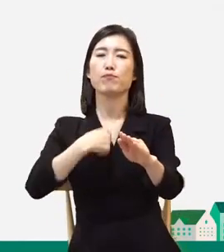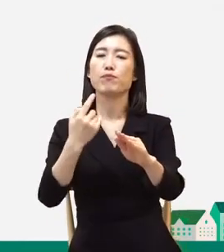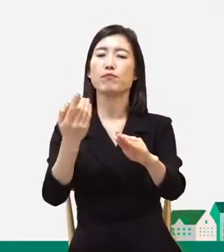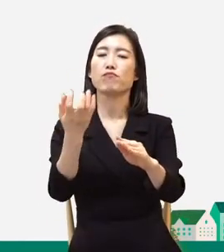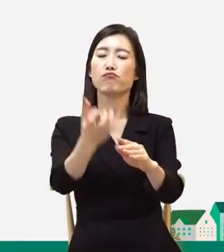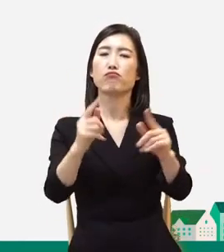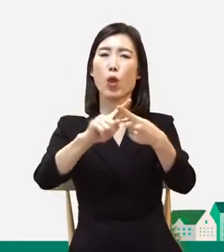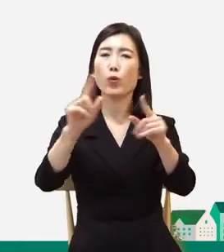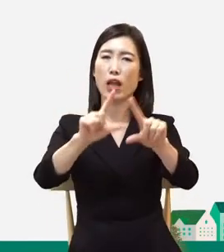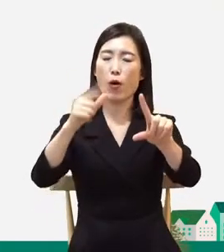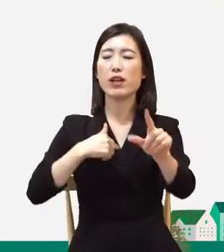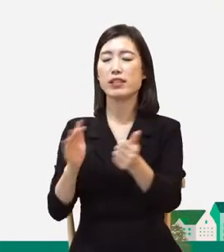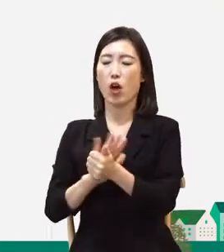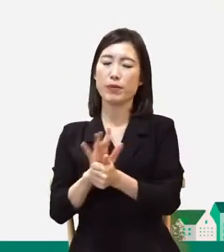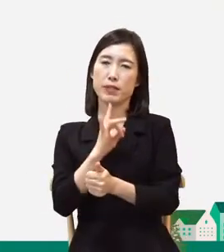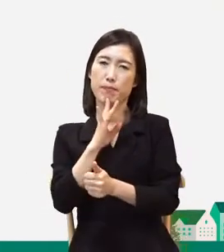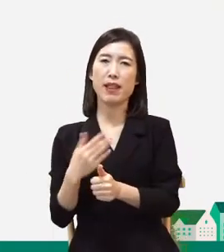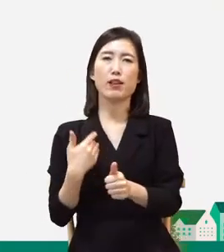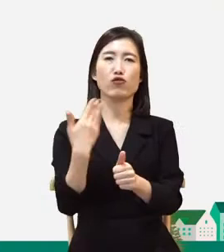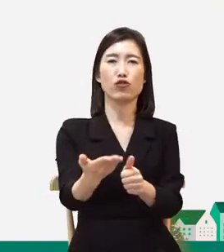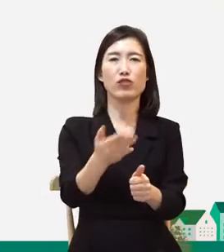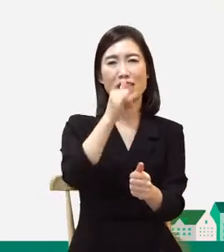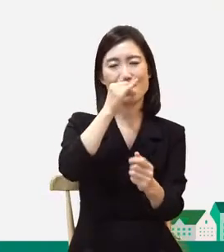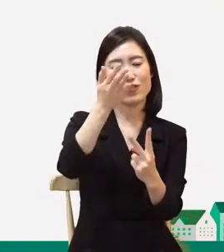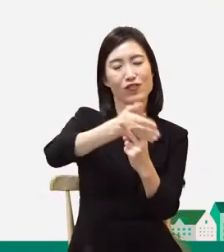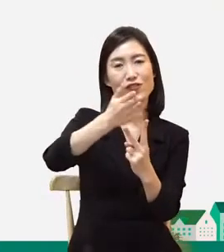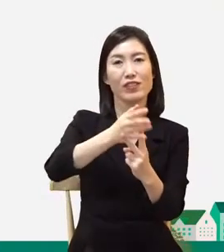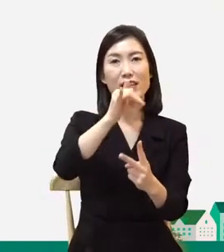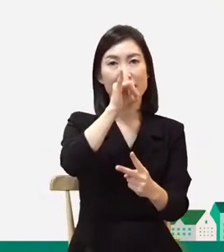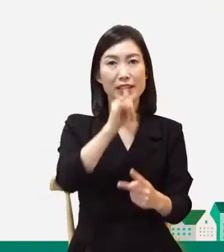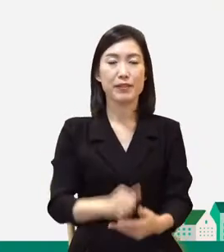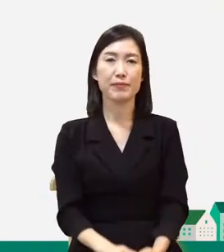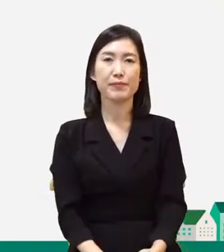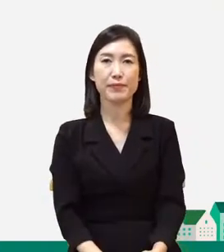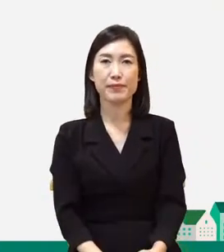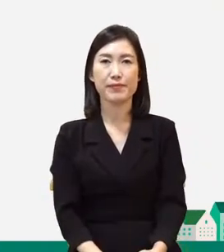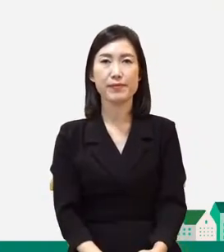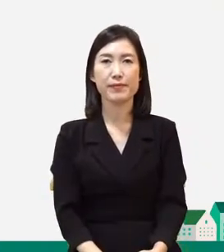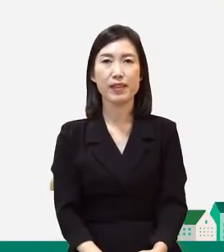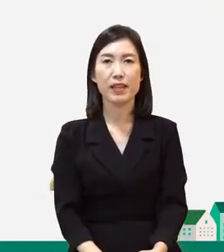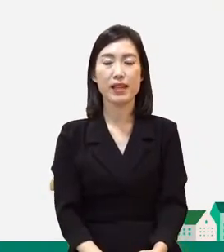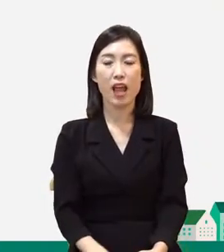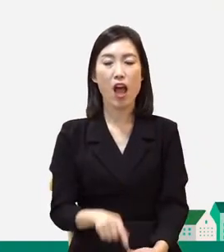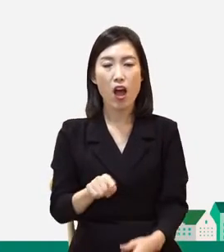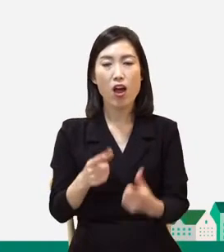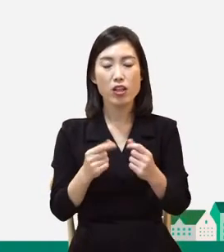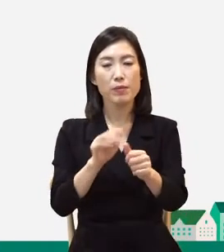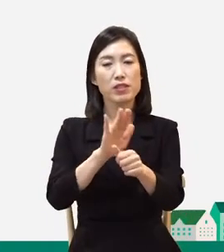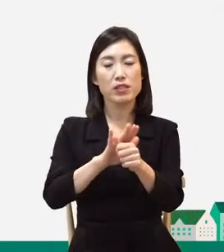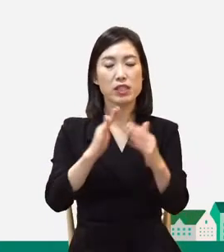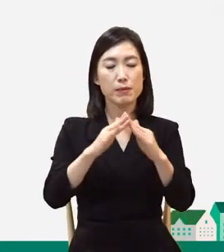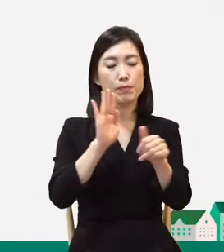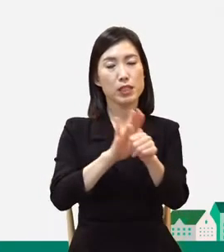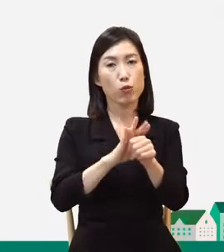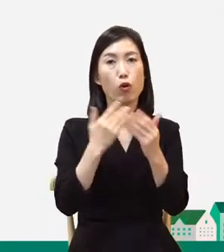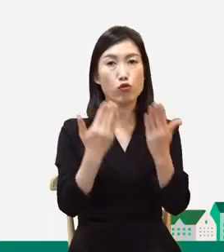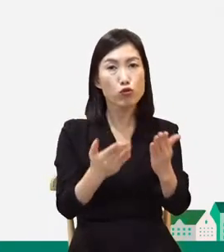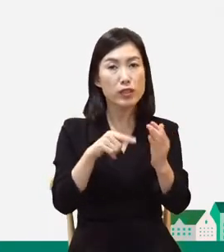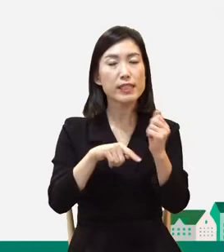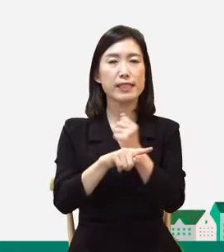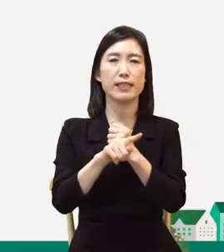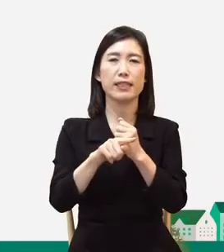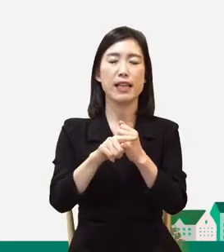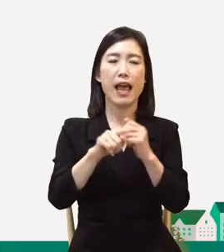붙여서 서비스를 이제 지원하고 있습니다. 이러한 지원주택에는